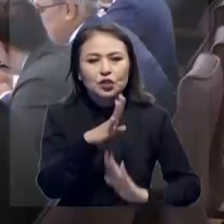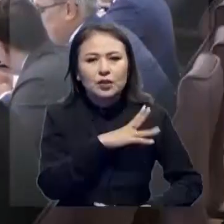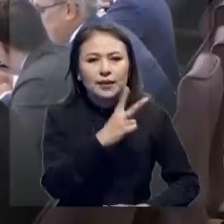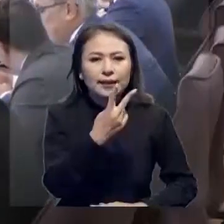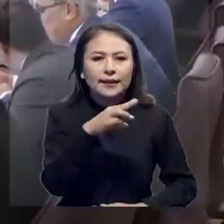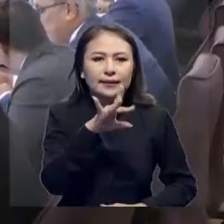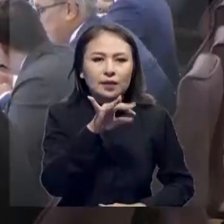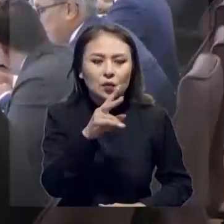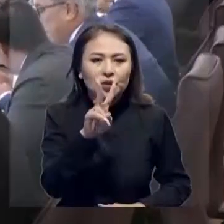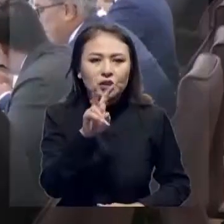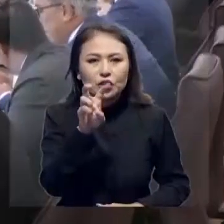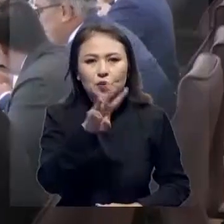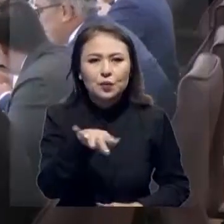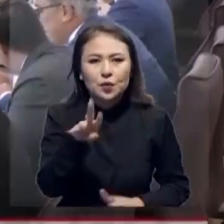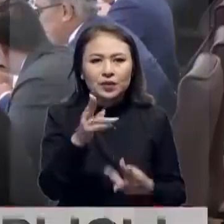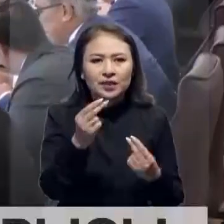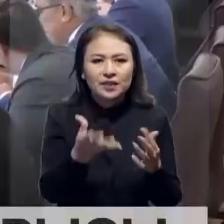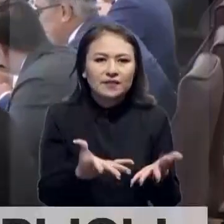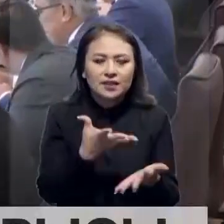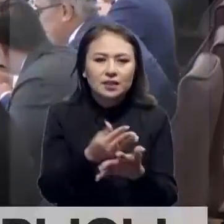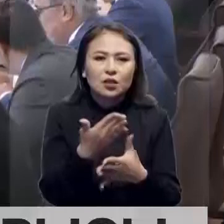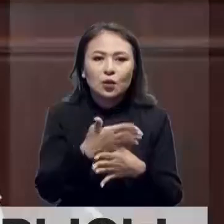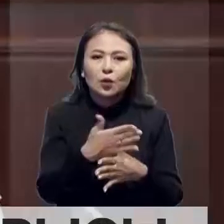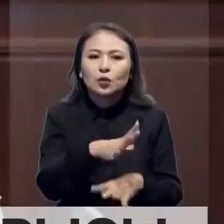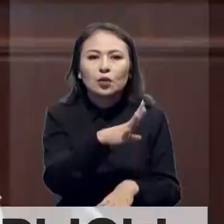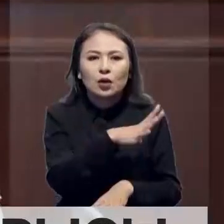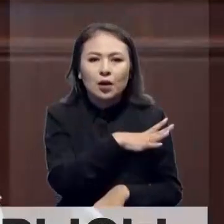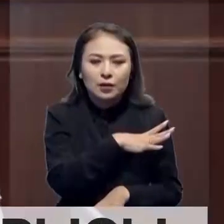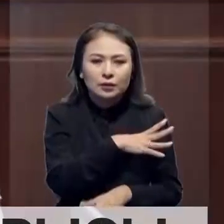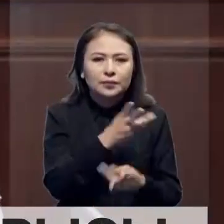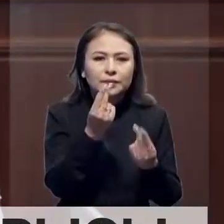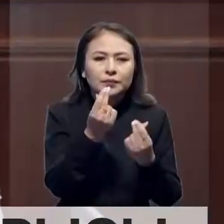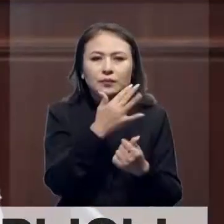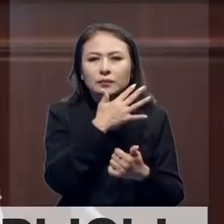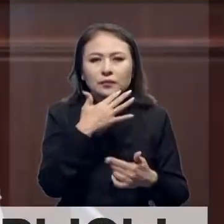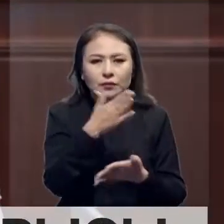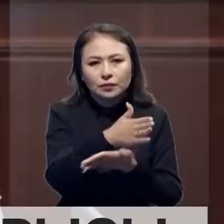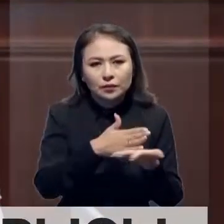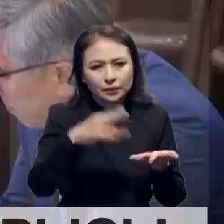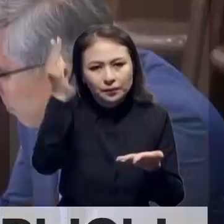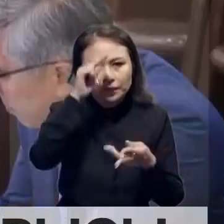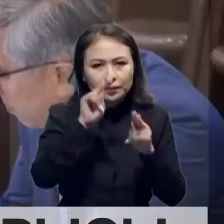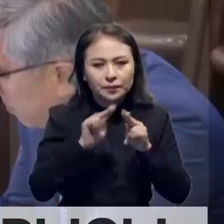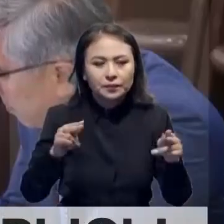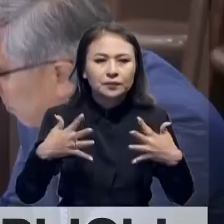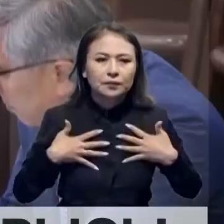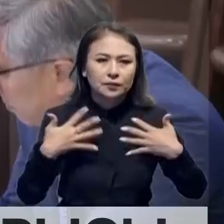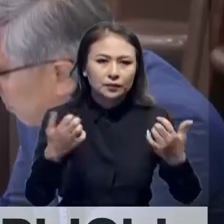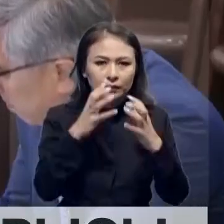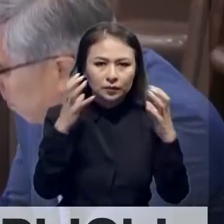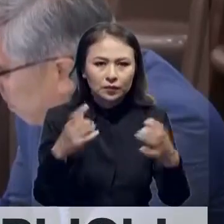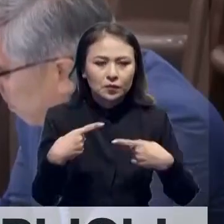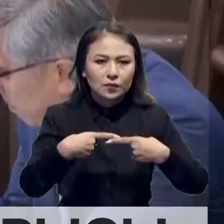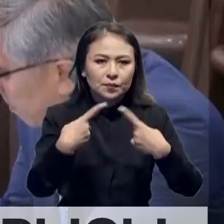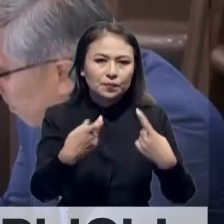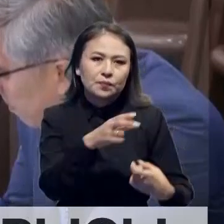келісім шарттар аясында 2 триллион 200 миллиард теңгенің инвестициясы құйылған. Қаржының біраз бөлігіне білім беру, денсаулық